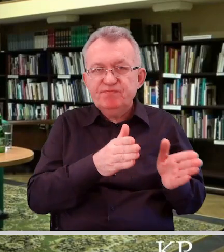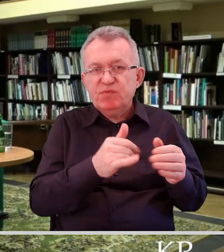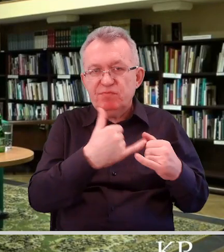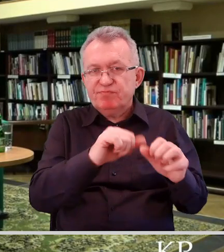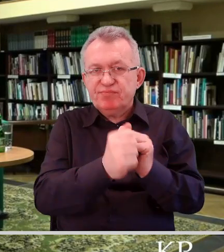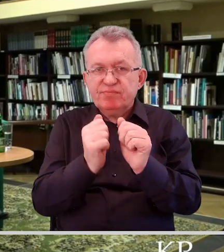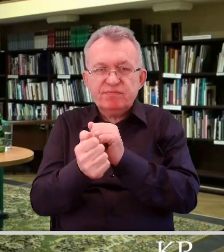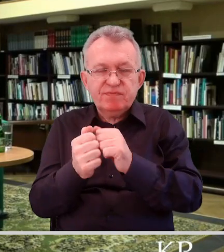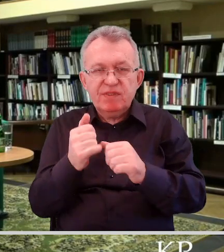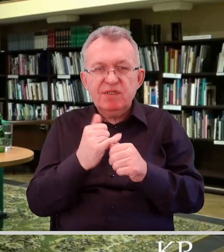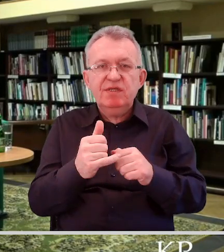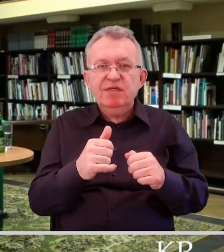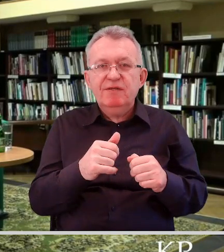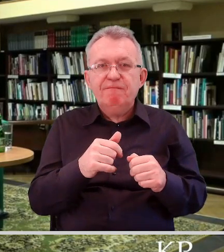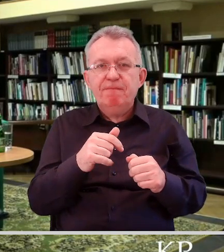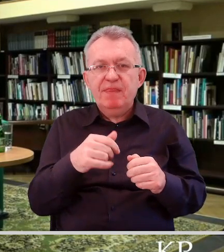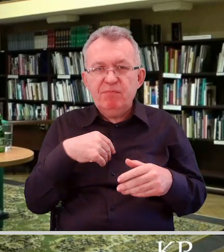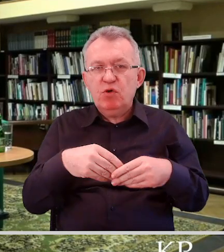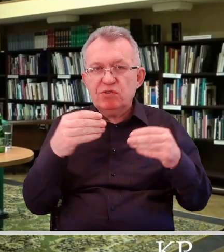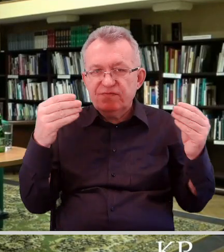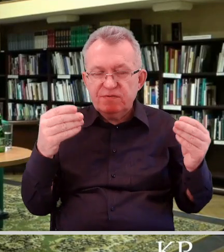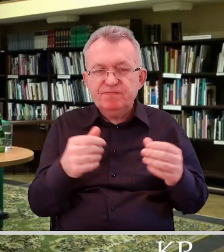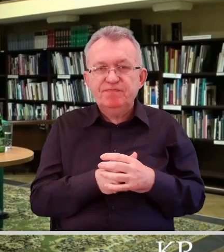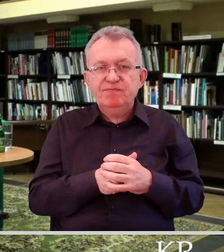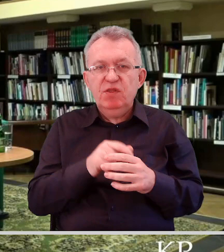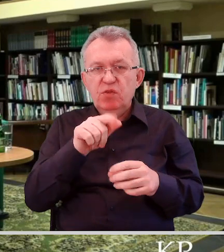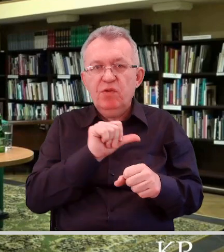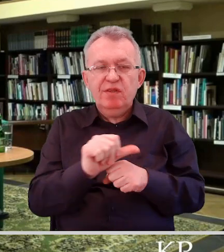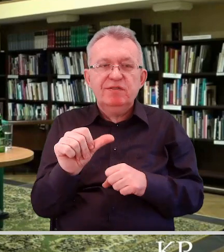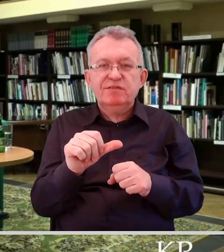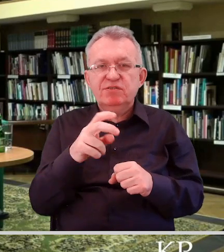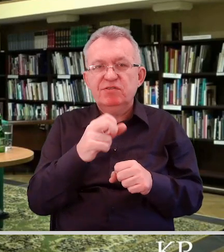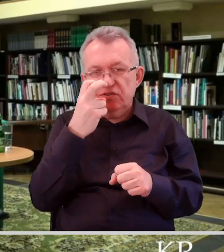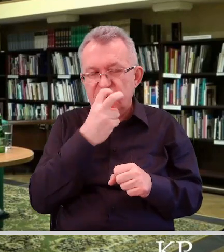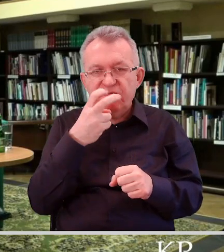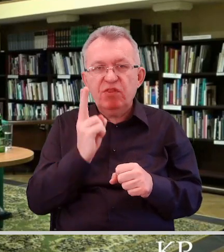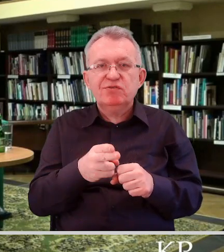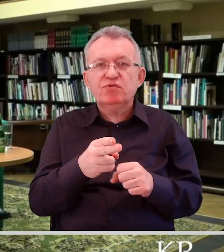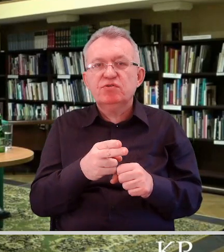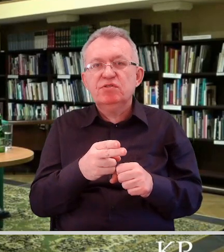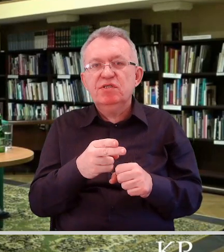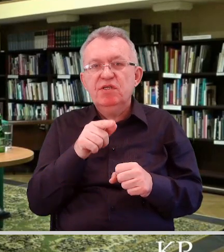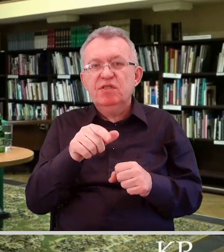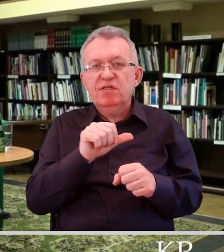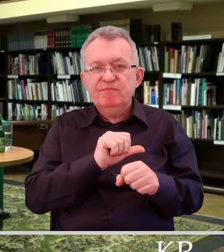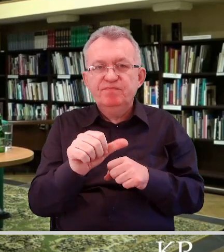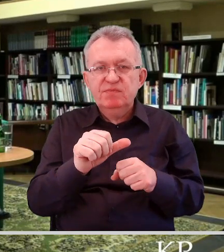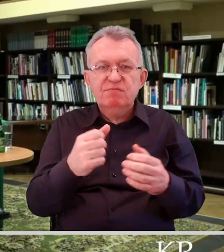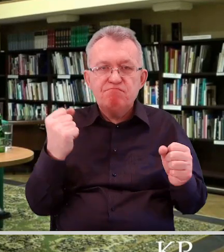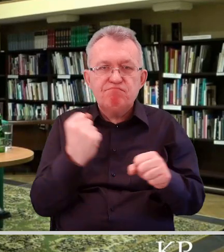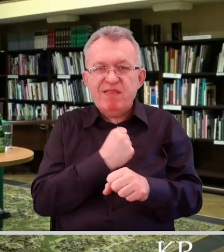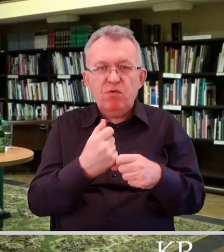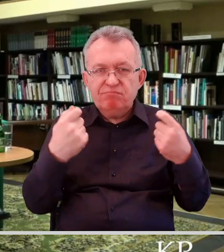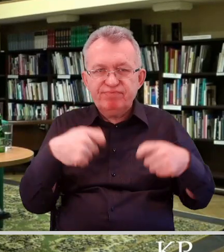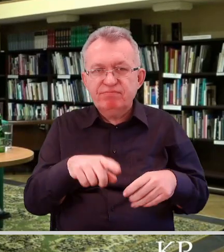gatunkami, czy też flanerowanie takie, żeby się rozwijać, no to jest coś, co jest ciekawsze niż taki beton